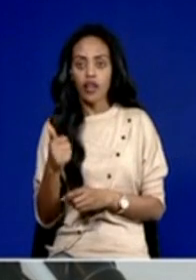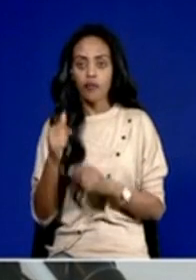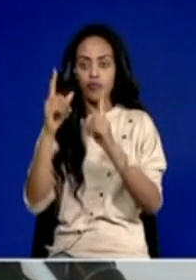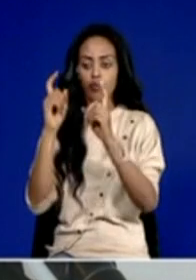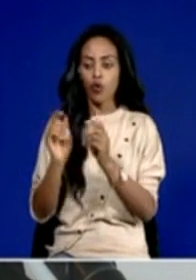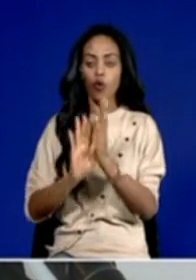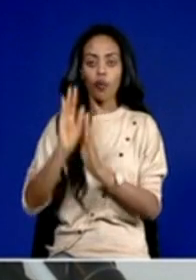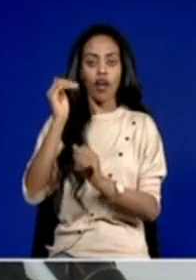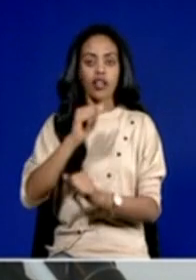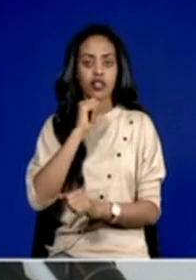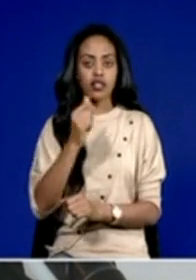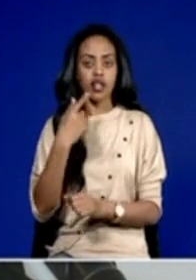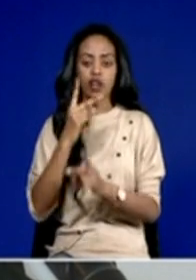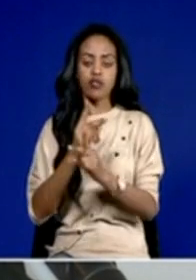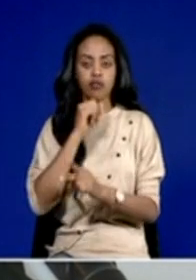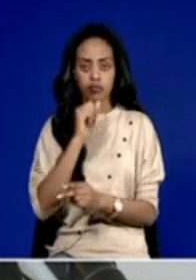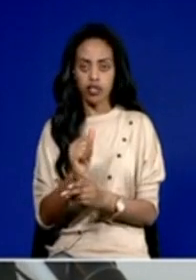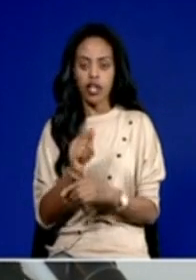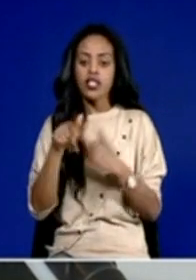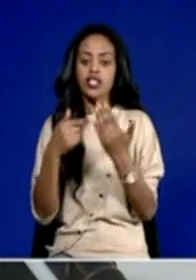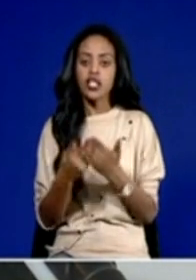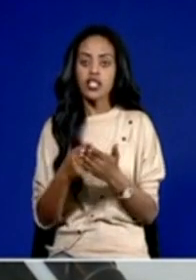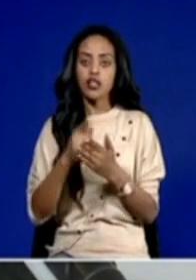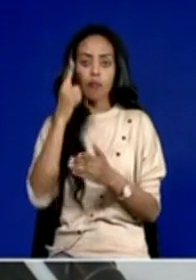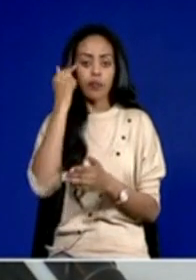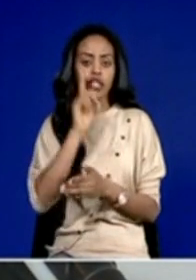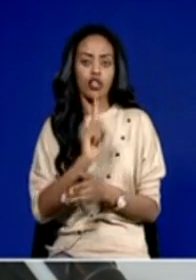ክመራመሮን ክዕብየን ይኽእል እኒአ ንፅበል ኢና ስለዚ ብትግርኛ እዩ